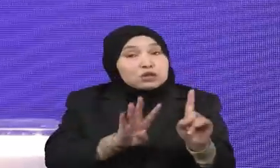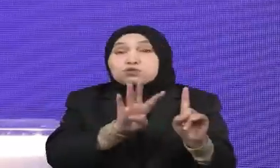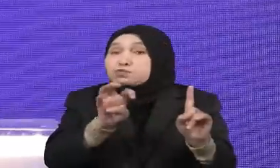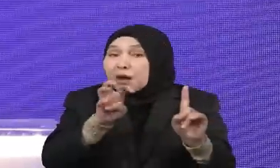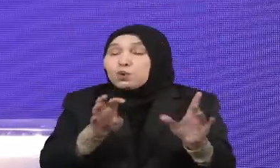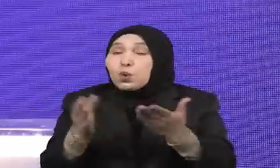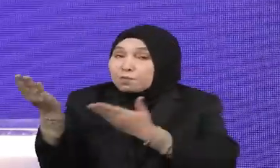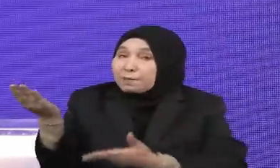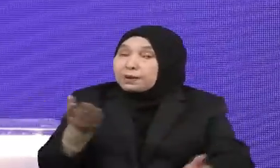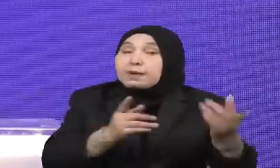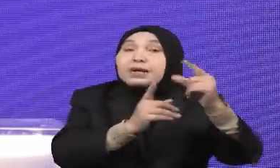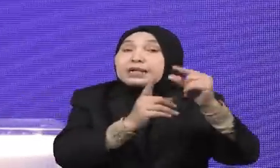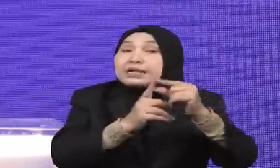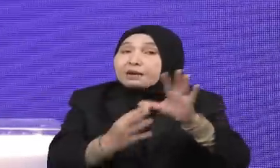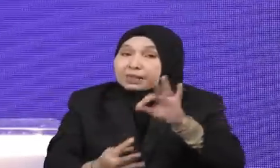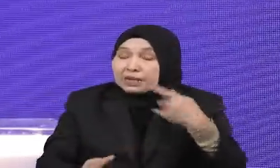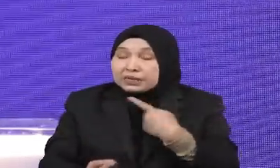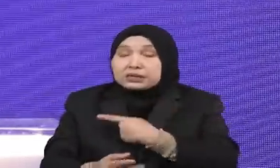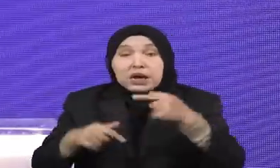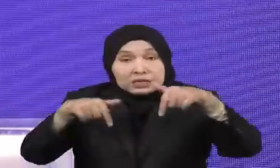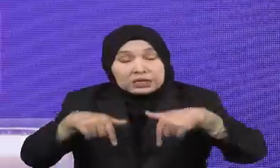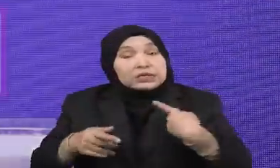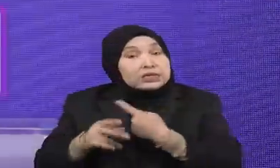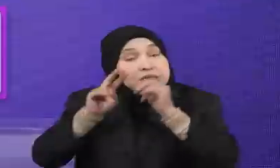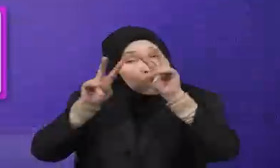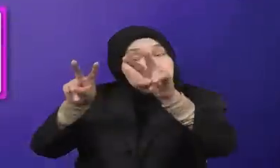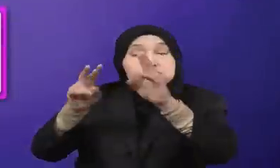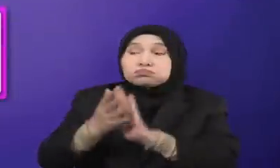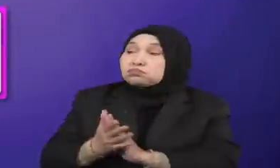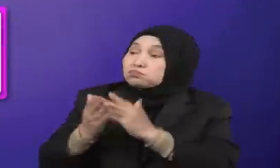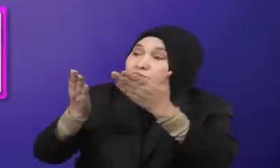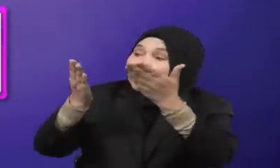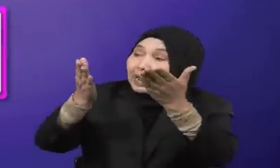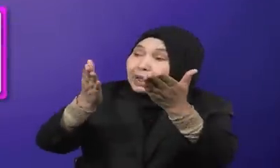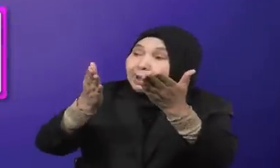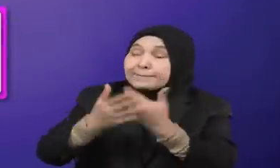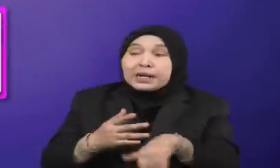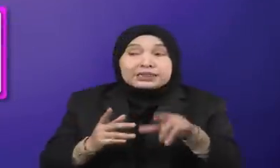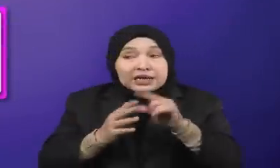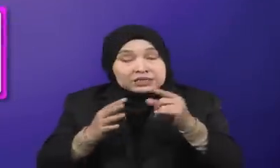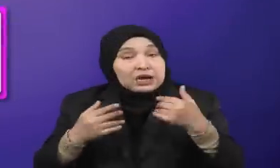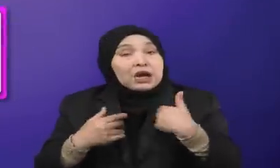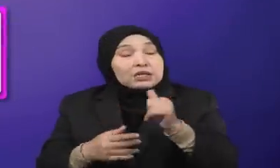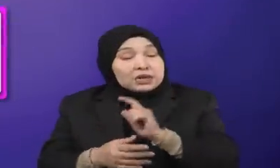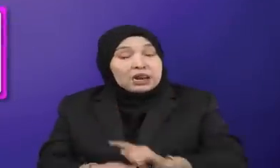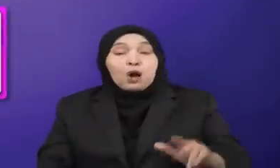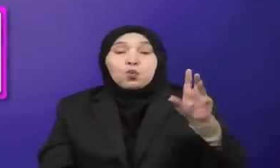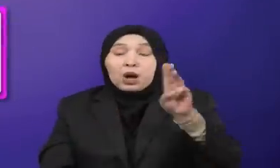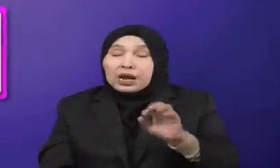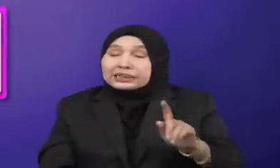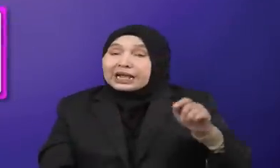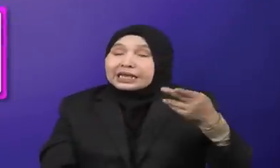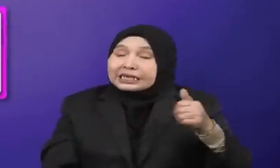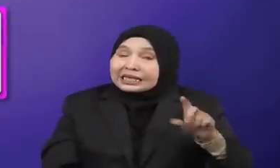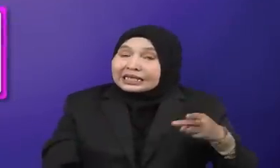membawa pada perkataan pilihan kita pada hari ini kita saksikan yaitu perkataannya ialah wala tahinu walla